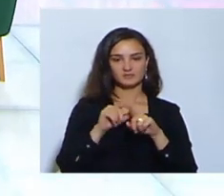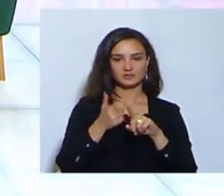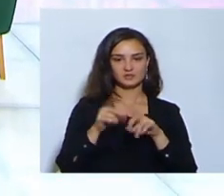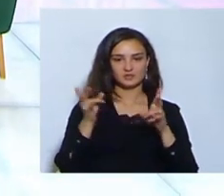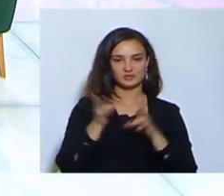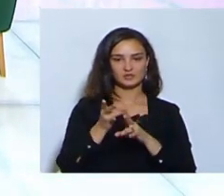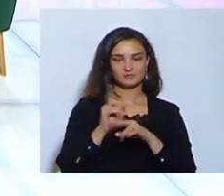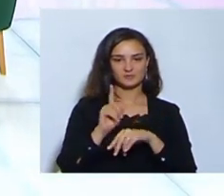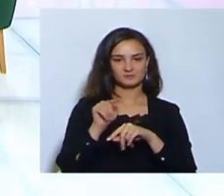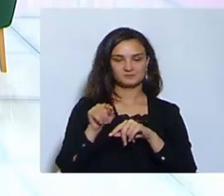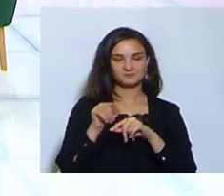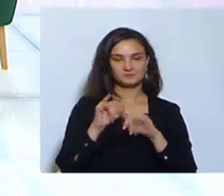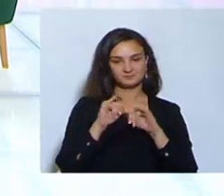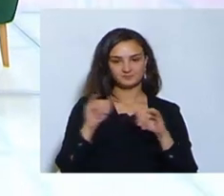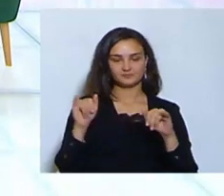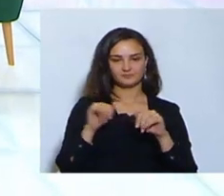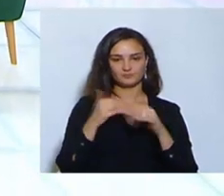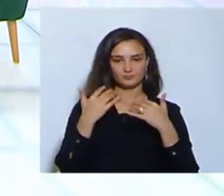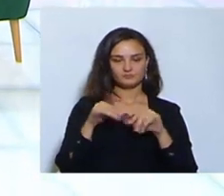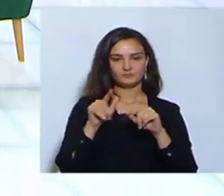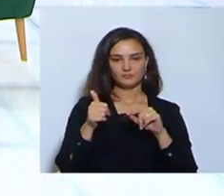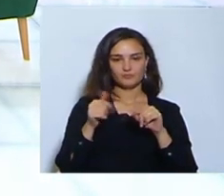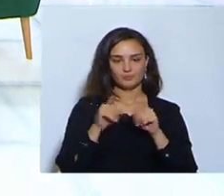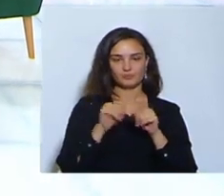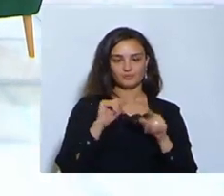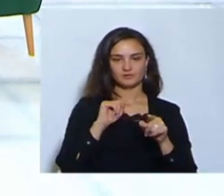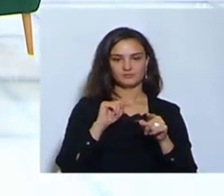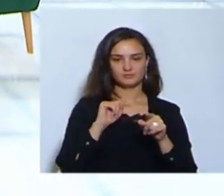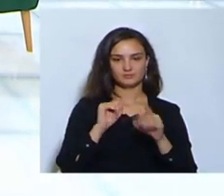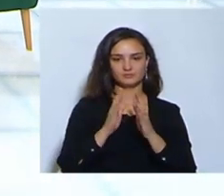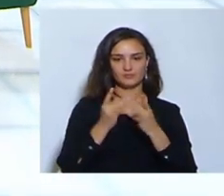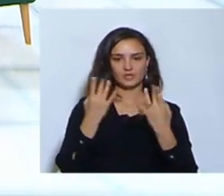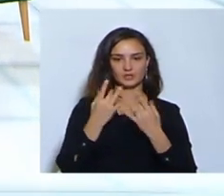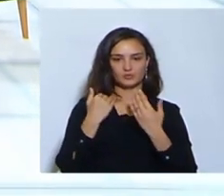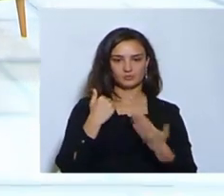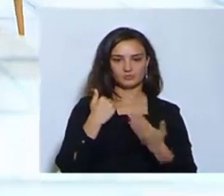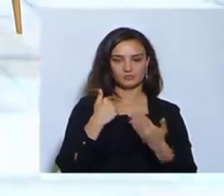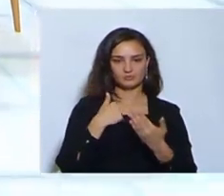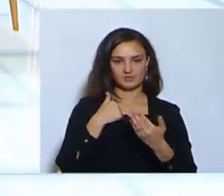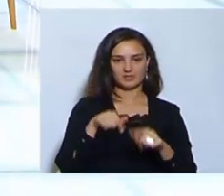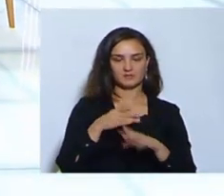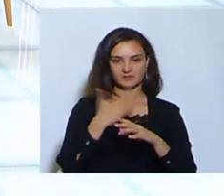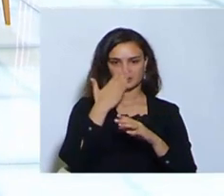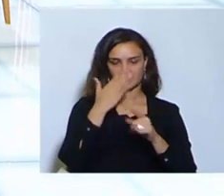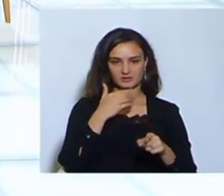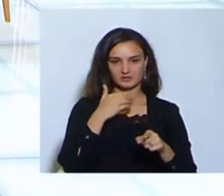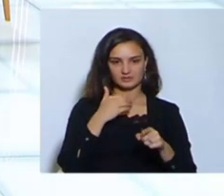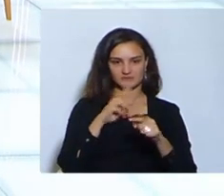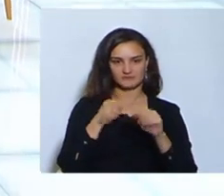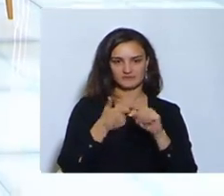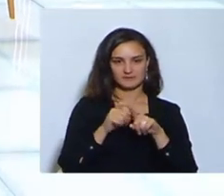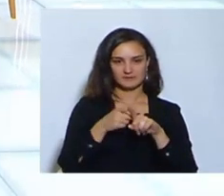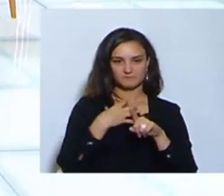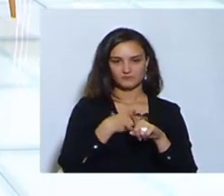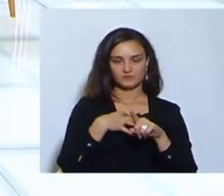ძალიან მჭირდება რომ განვავრცოთ უკვე როგორც მონათხრობი თქვენი. მე მაქვს აქ სარკე.